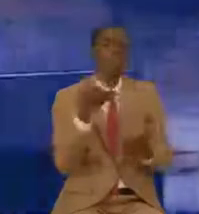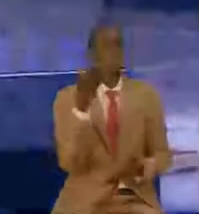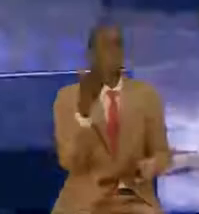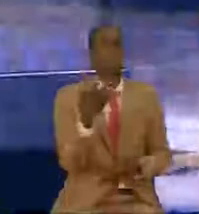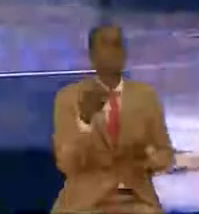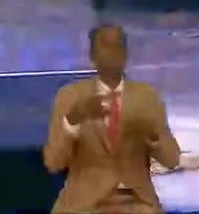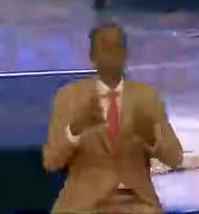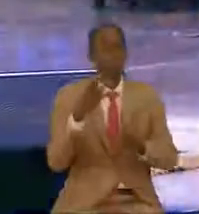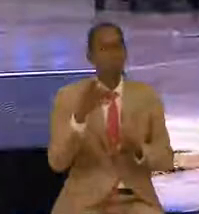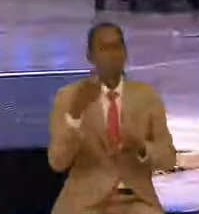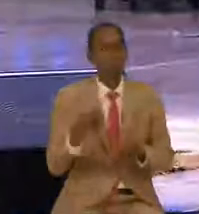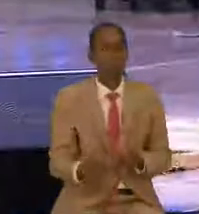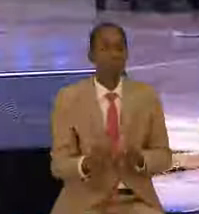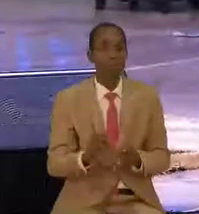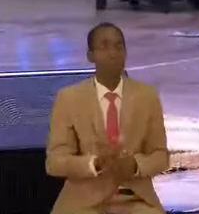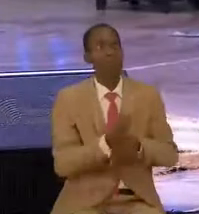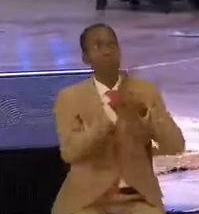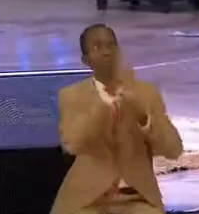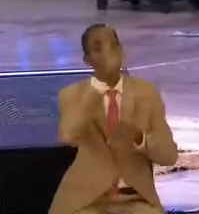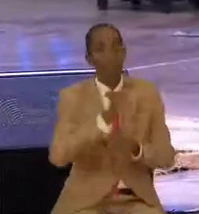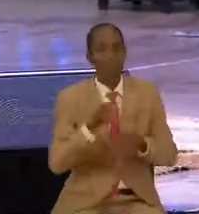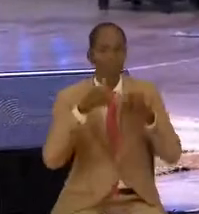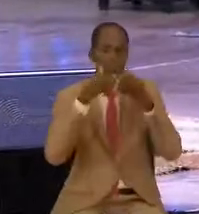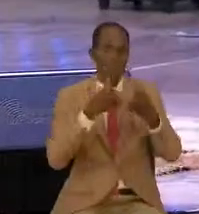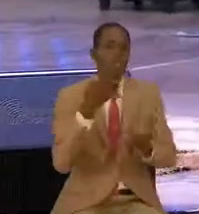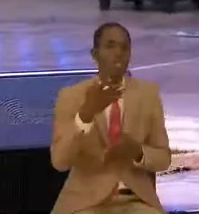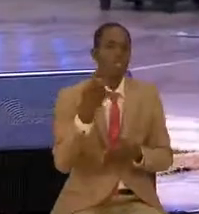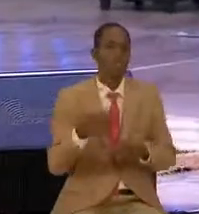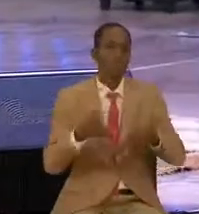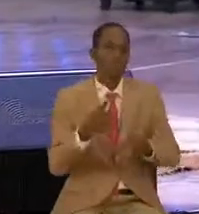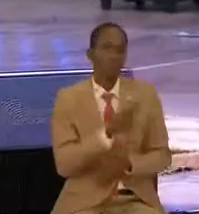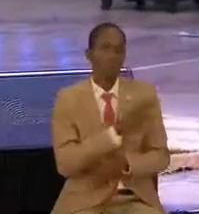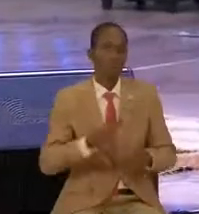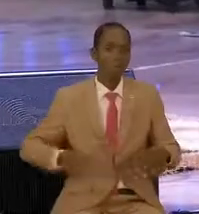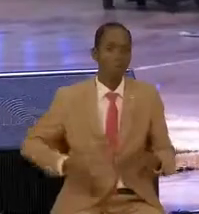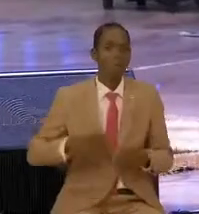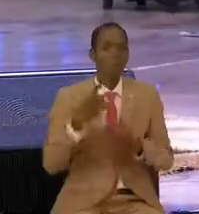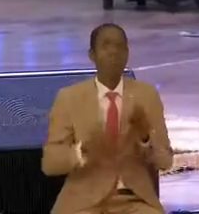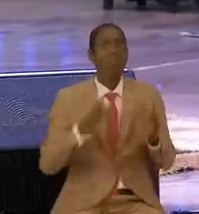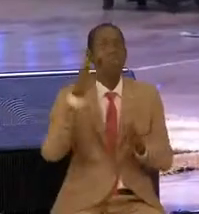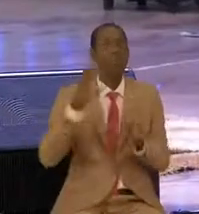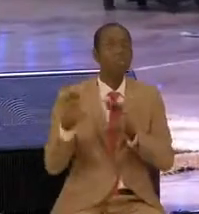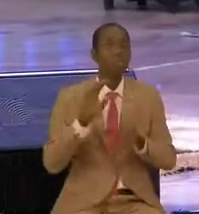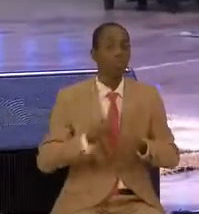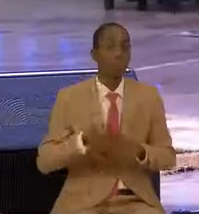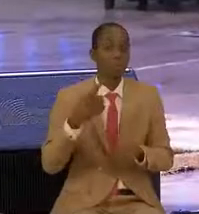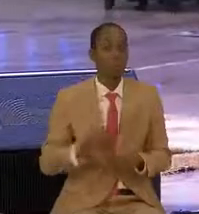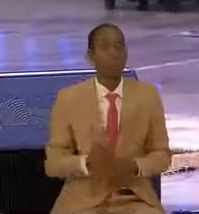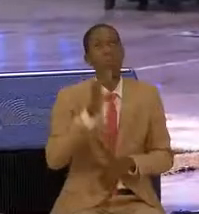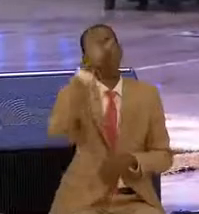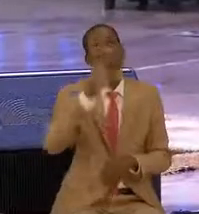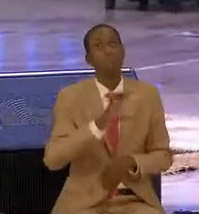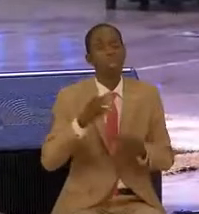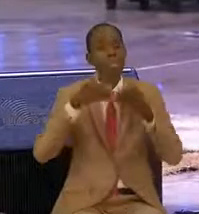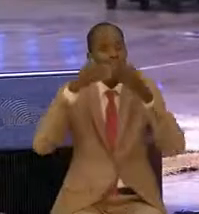conduit à là. La voie de Christ, de ce qu'il a fait pour nous, la croix du calvaire, la voie conduit au ciel. Et